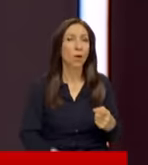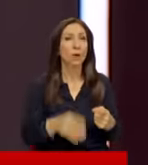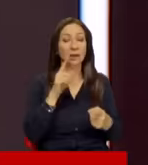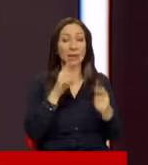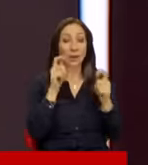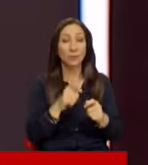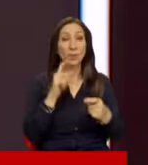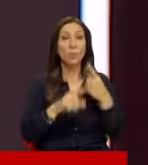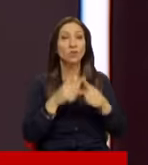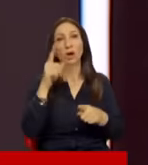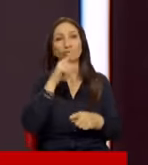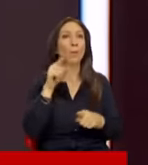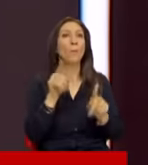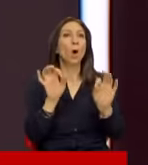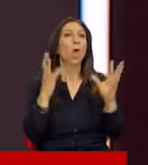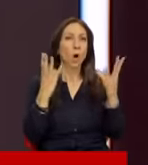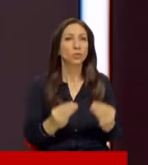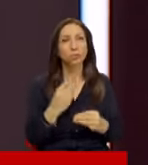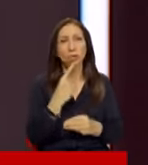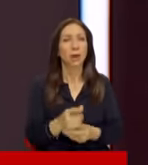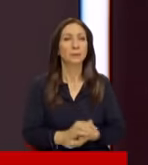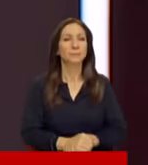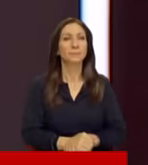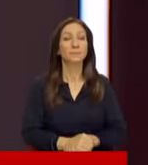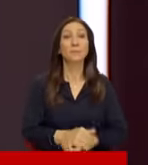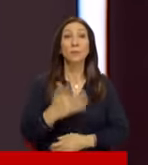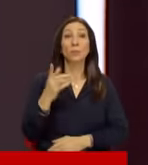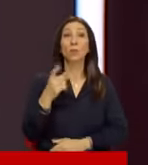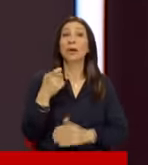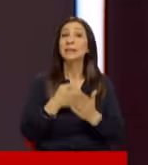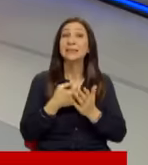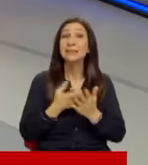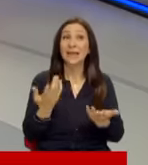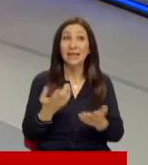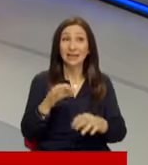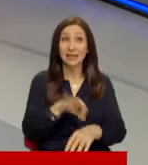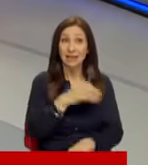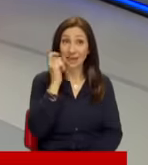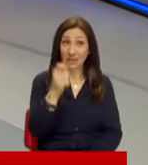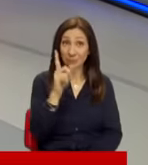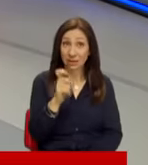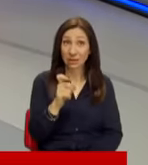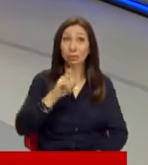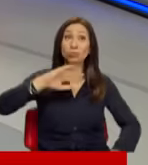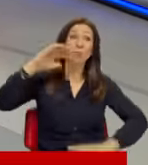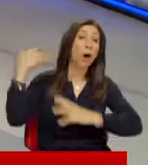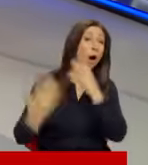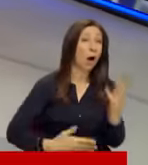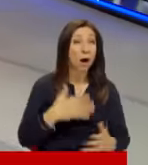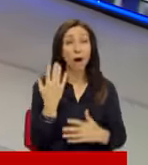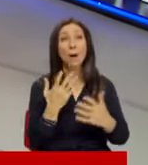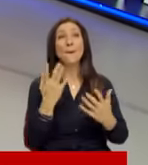Senin uyguladığın politikalar yüzünden bu hale geldik diyorlar. Peki o zaman bunun adı ne? Sarı kart mı? Tsunami mi? Dip dalga